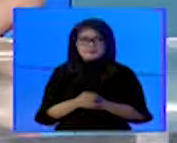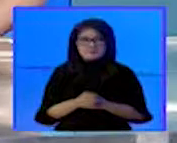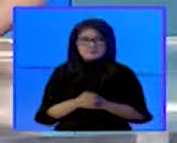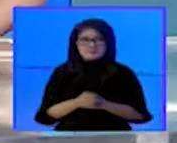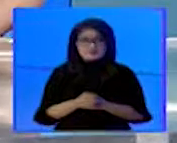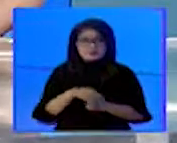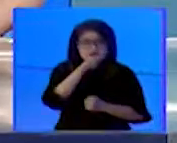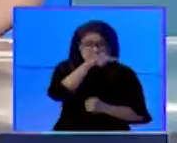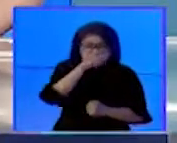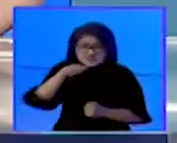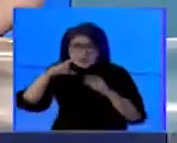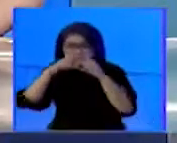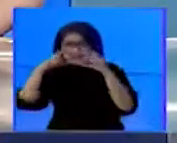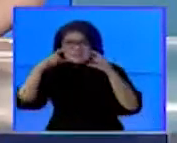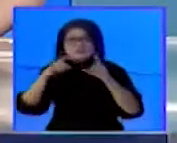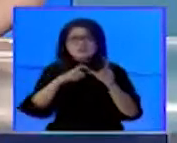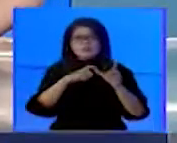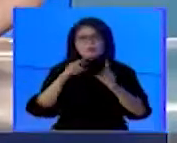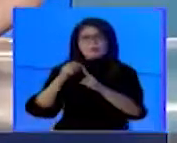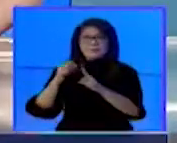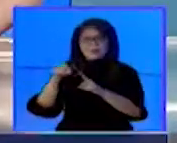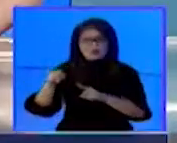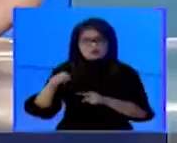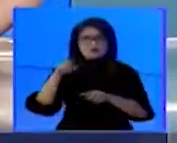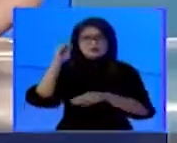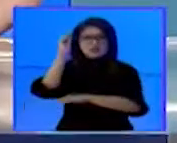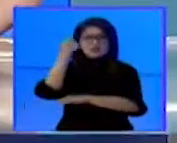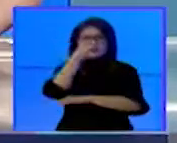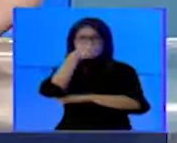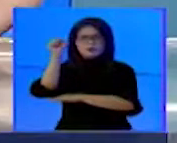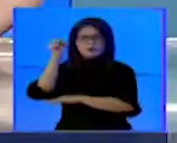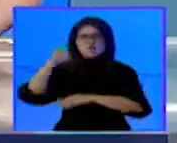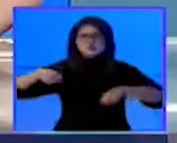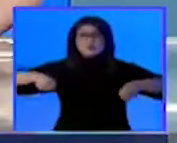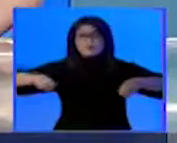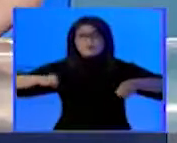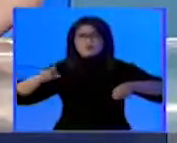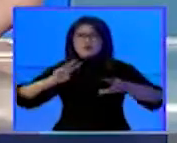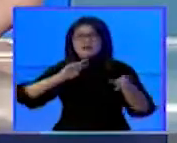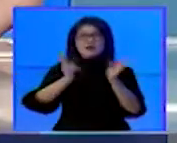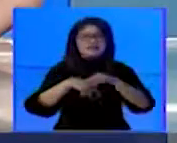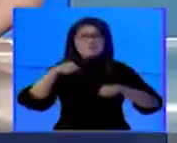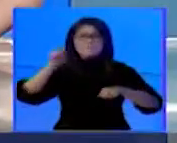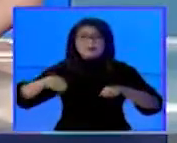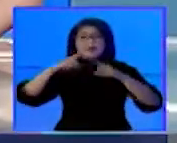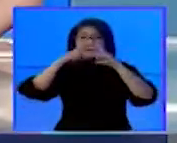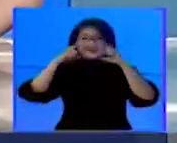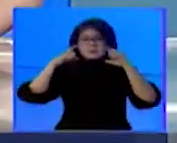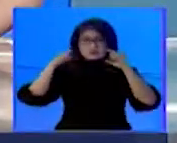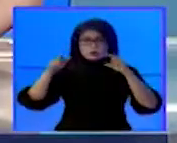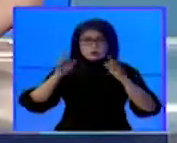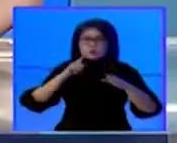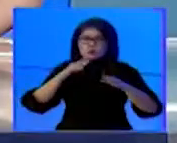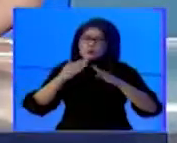Pemirsa, razia masker oleh Satpol PP di Jakarta diprotes pengendara motor yang berdalih telah mengenakan masker. Untuk menekan penyebaran